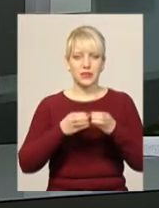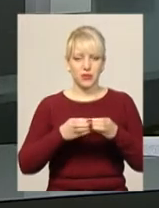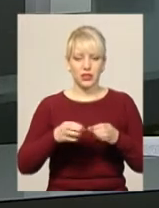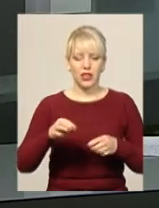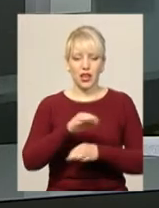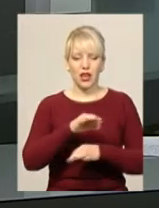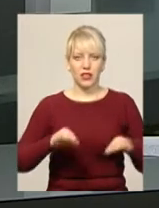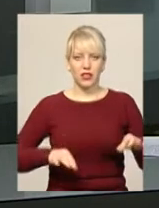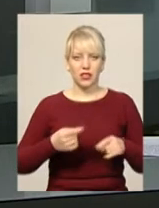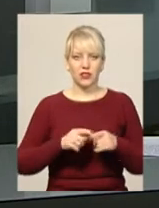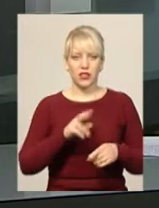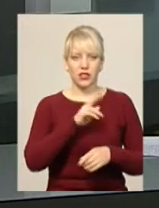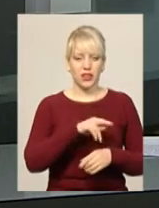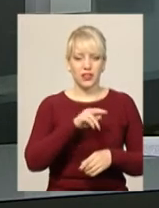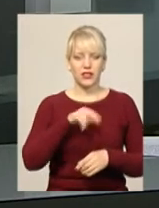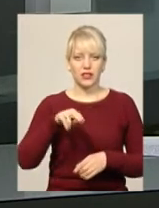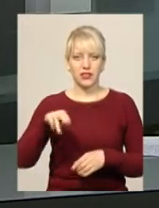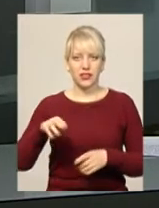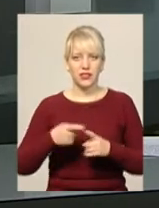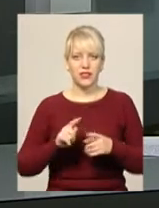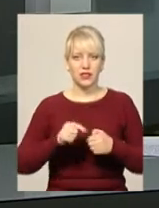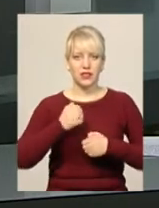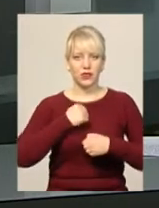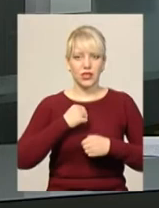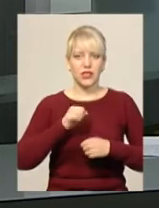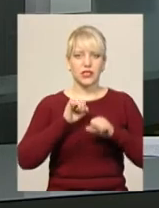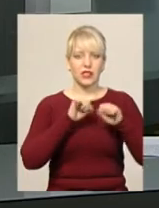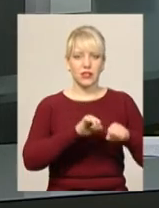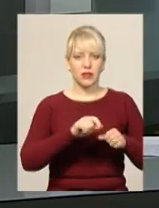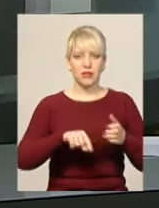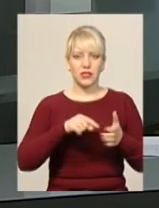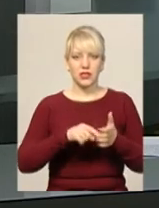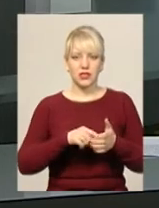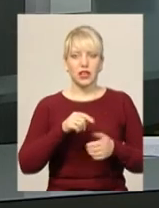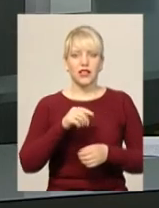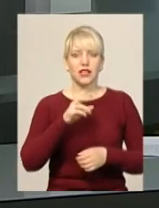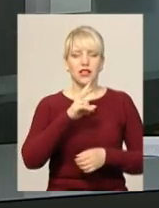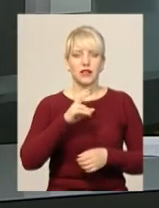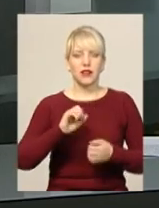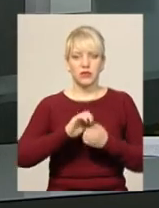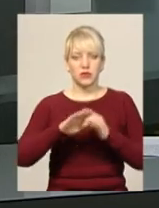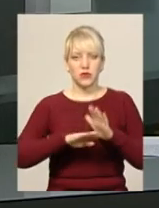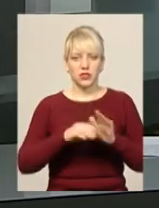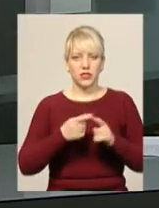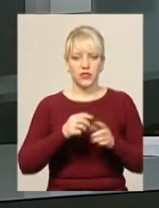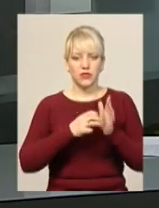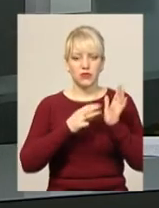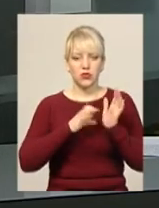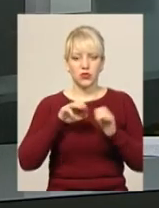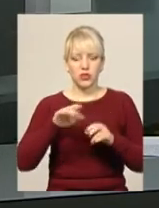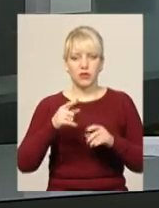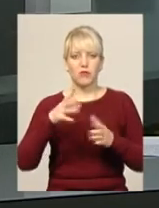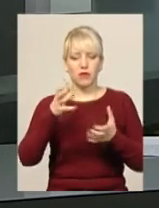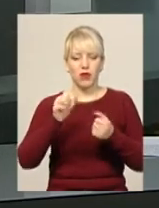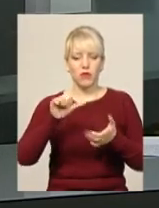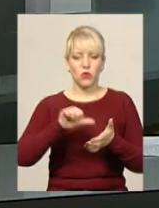військовий інженер та зочий, якого називають будівничим і захисником міста-нацмотричем. У XVIII столітті він брав участь у розбудові Кам